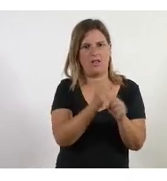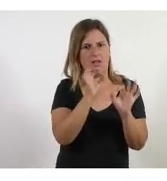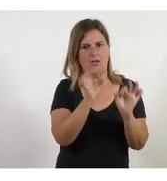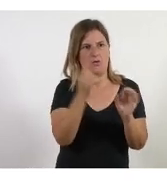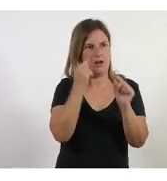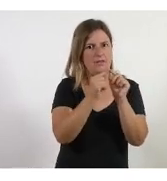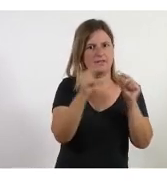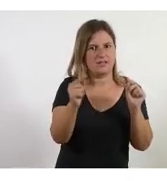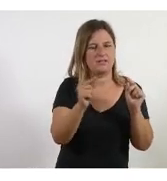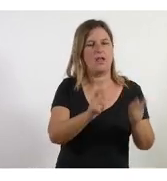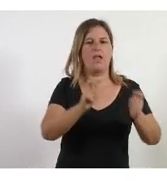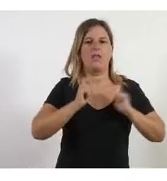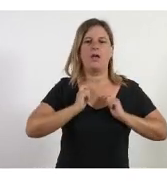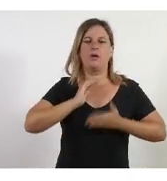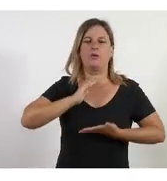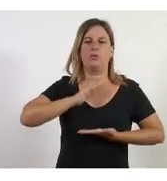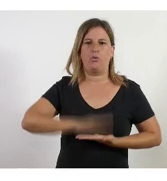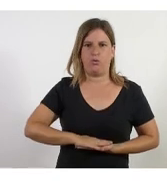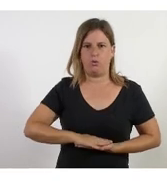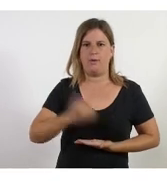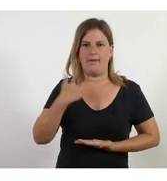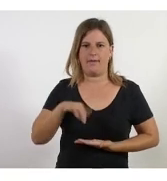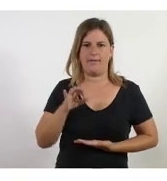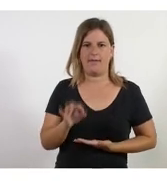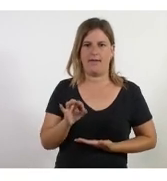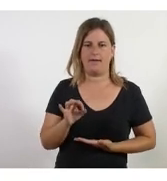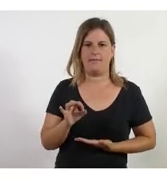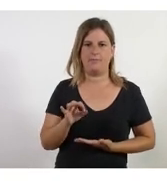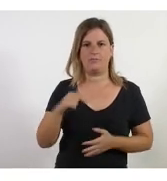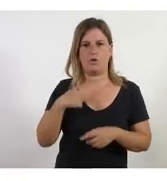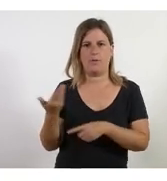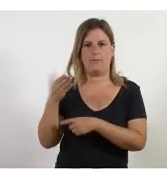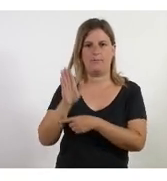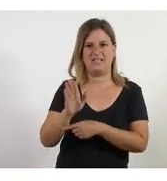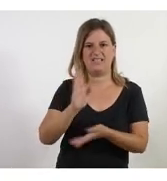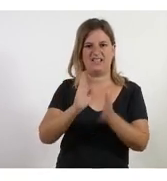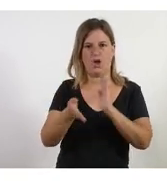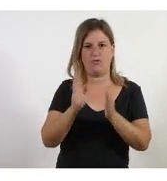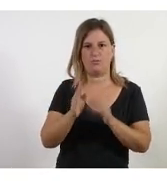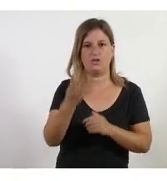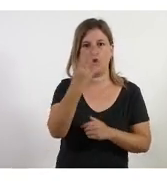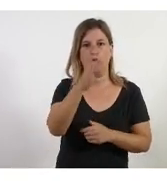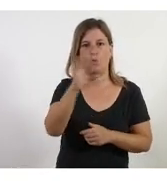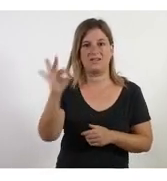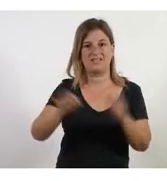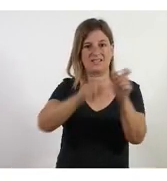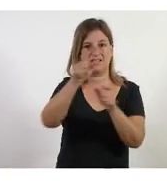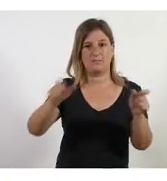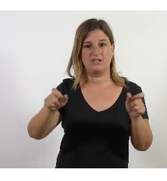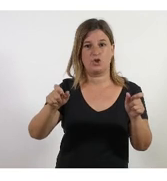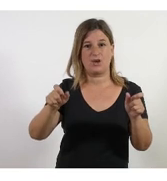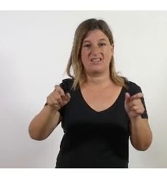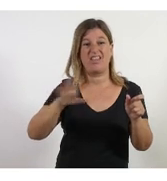mi em va donar molta tranquil·litat. I vaig presentar una formació que hi van haver-hi gairebé 400 persones de 20